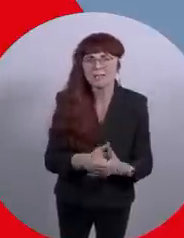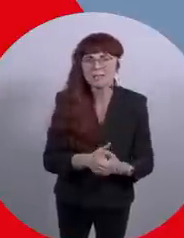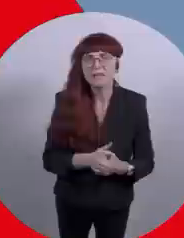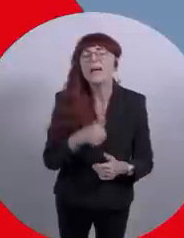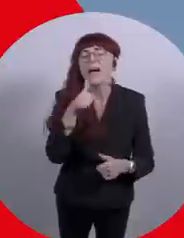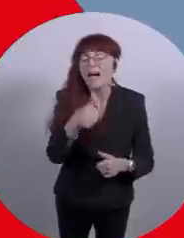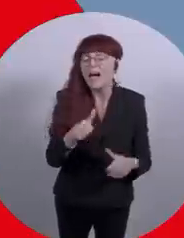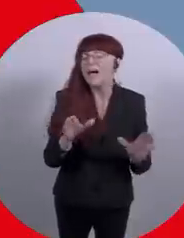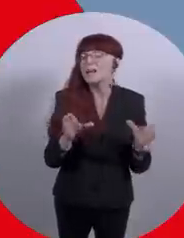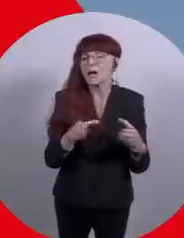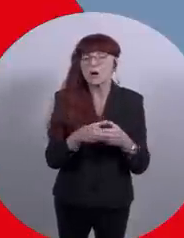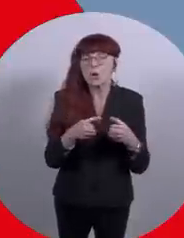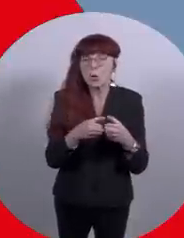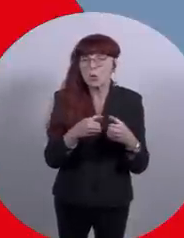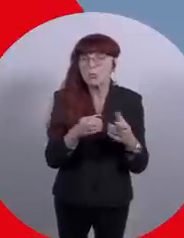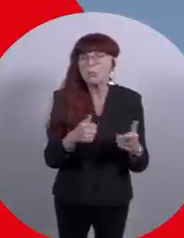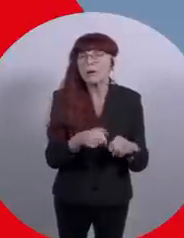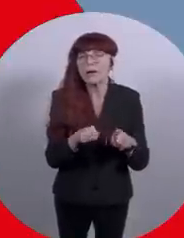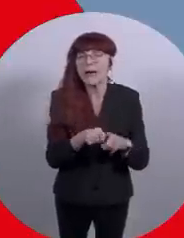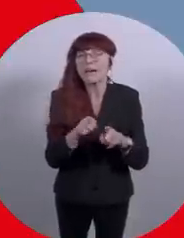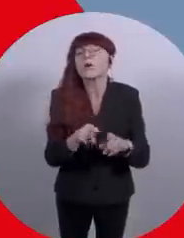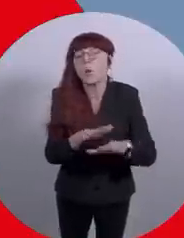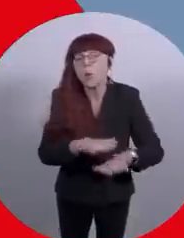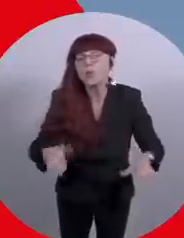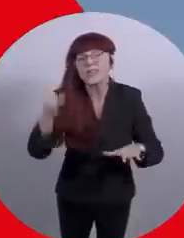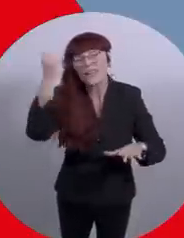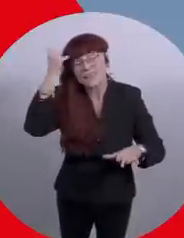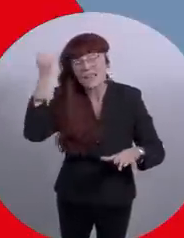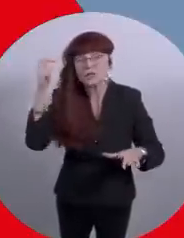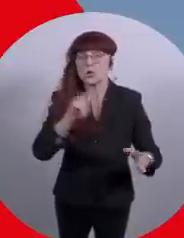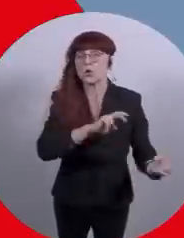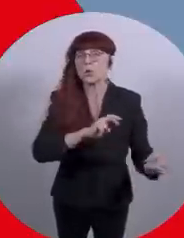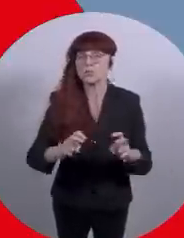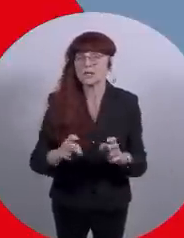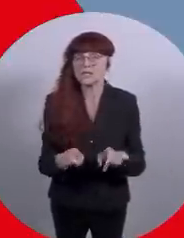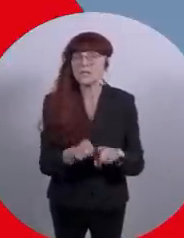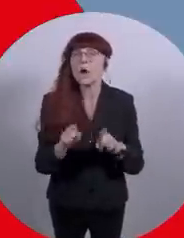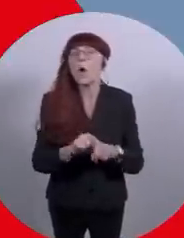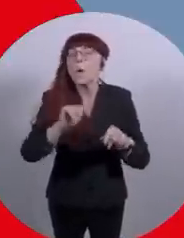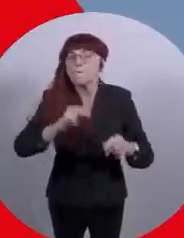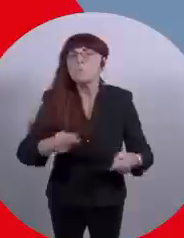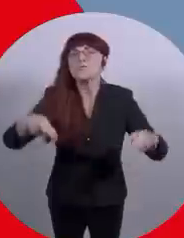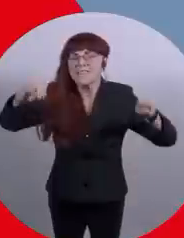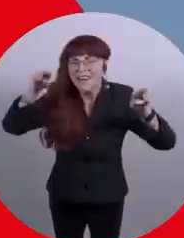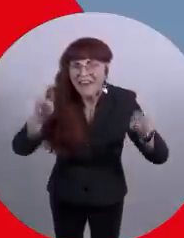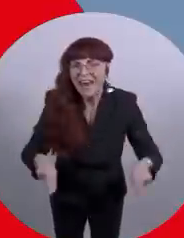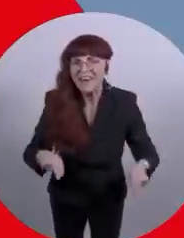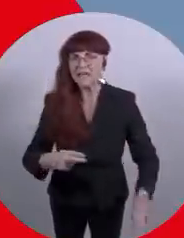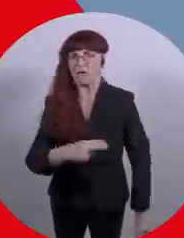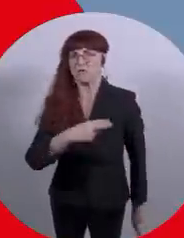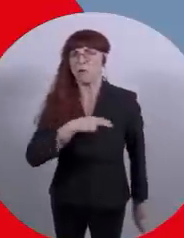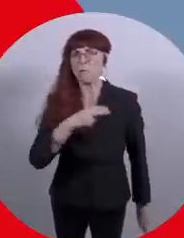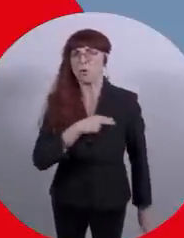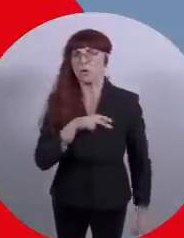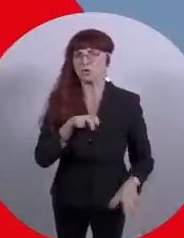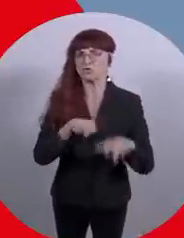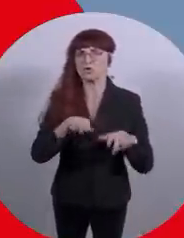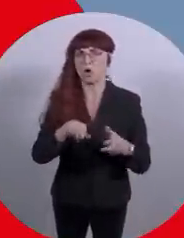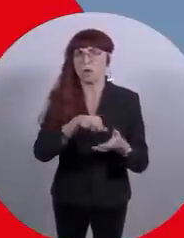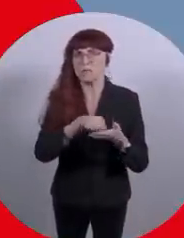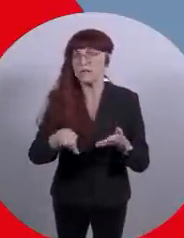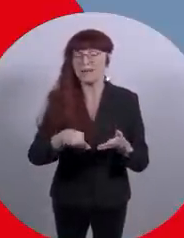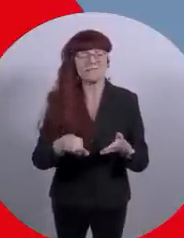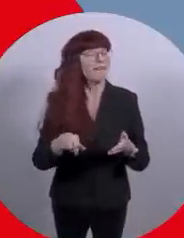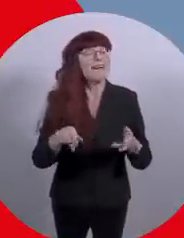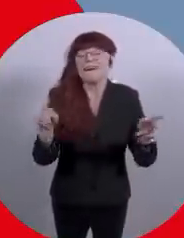Grundbedingungen in Zukunft verwirklichen es kann nur mehr gerechte Vermögensbesteuerung geben es wird kein Weg vorbei ein Stück